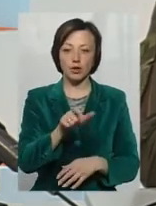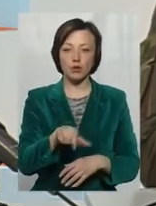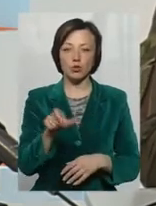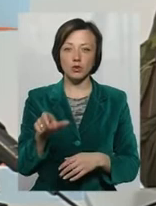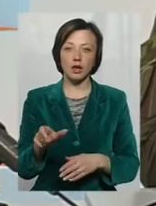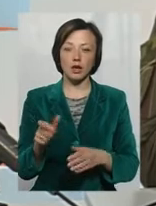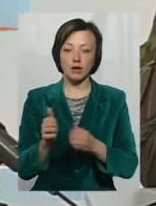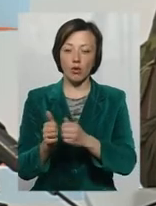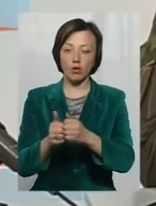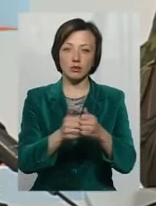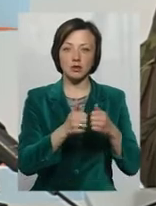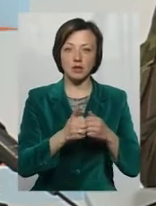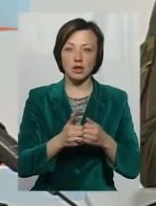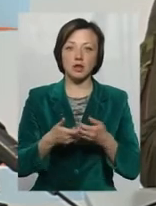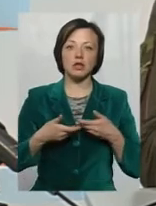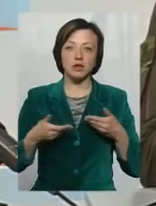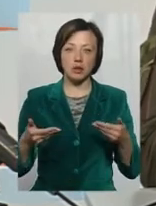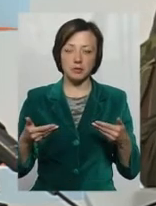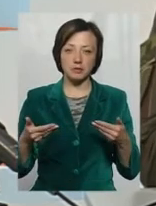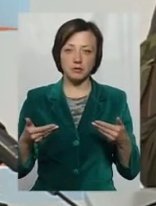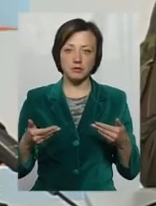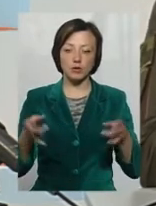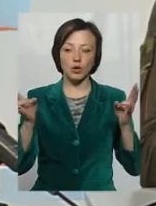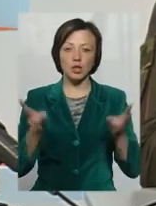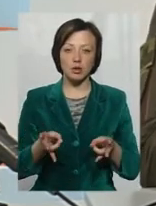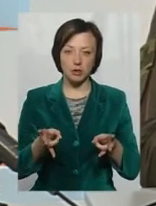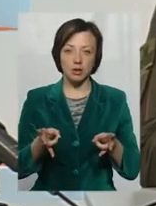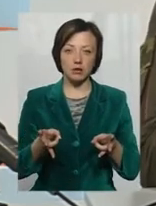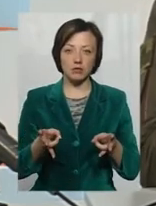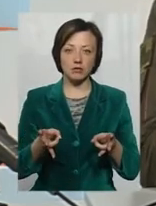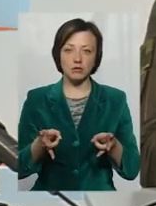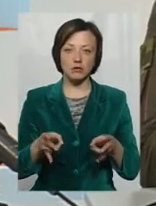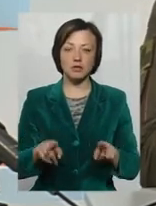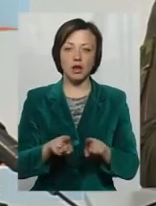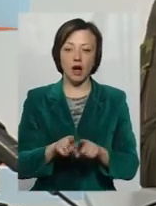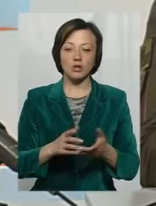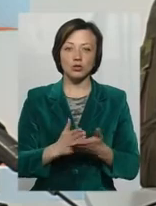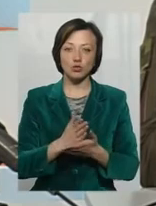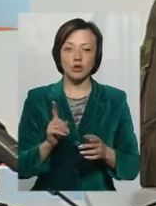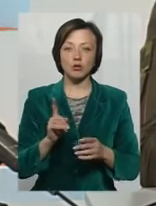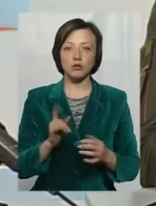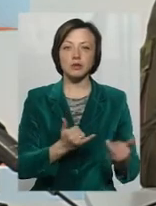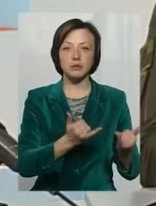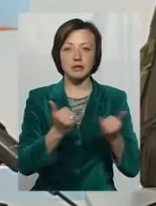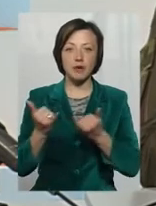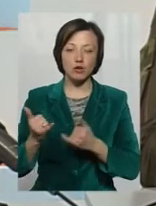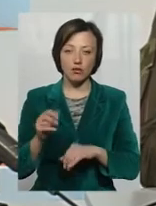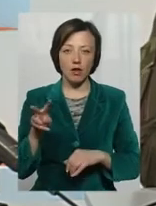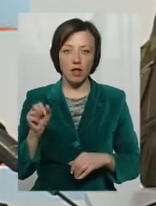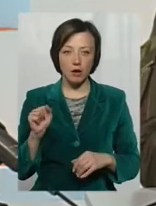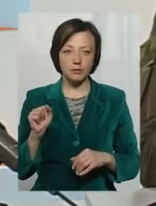її окружають. Тобто нам потрібна така служба, щоб вона